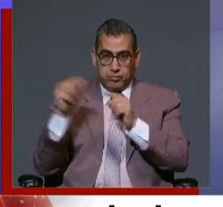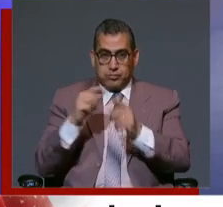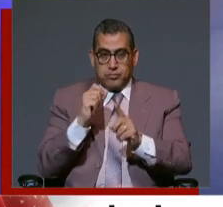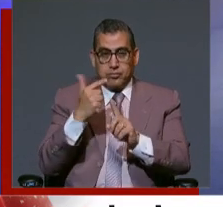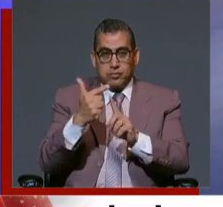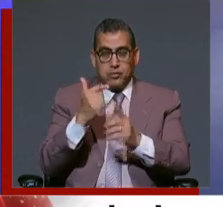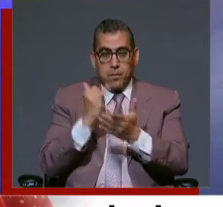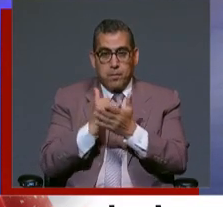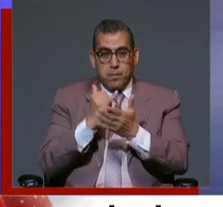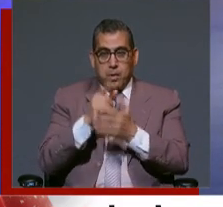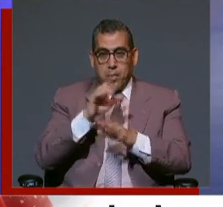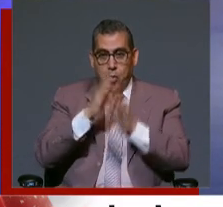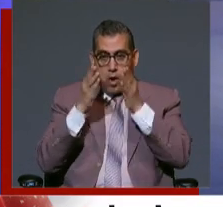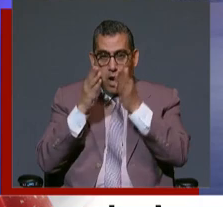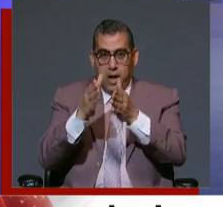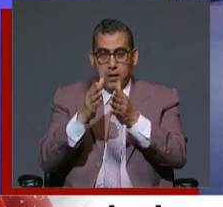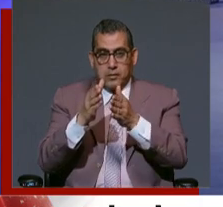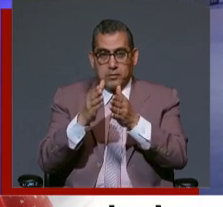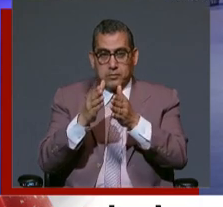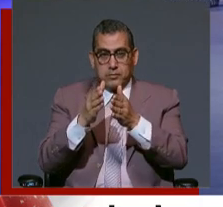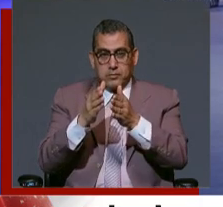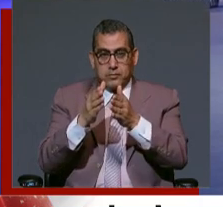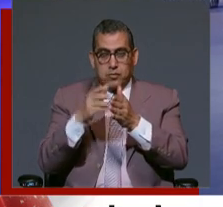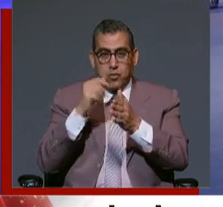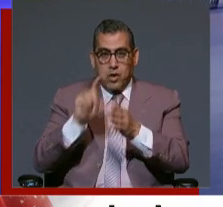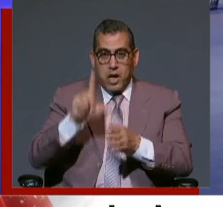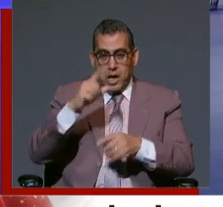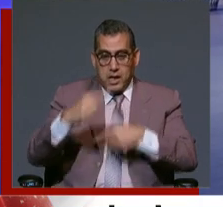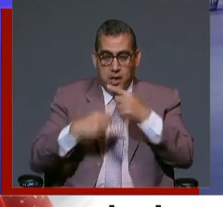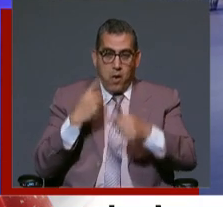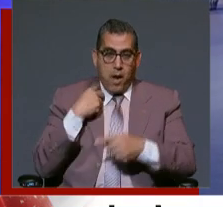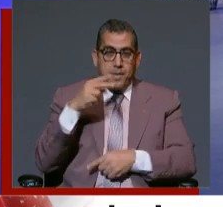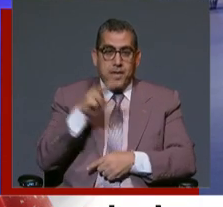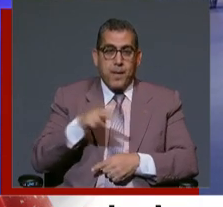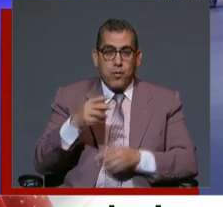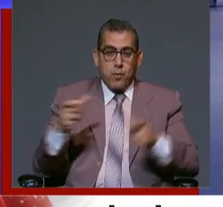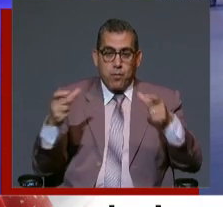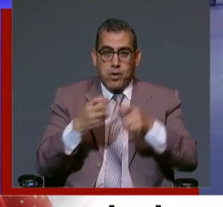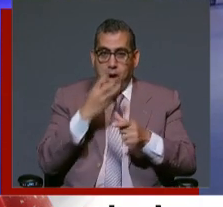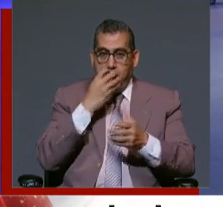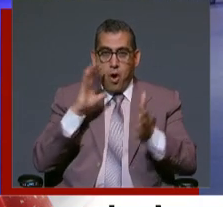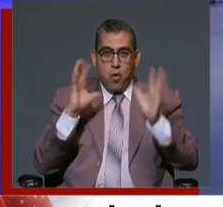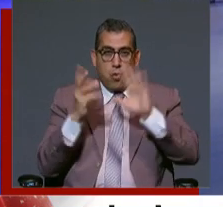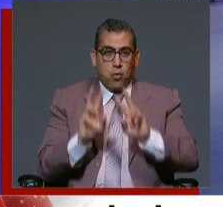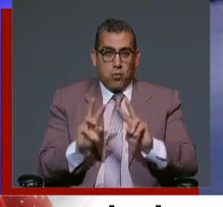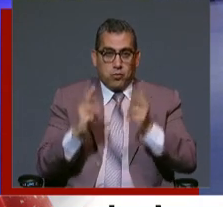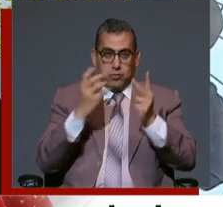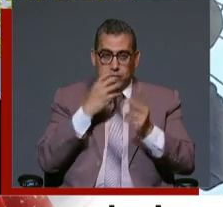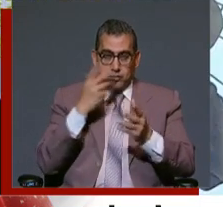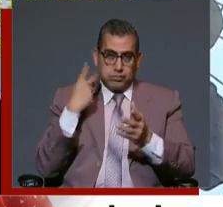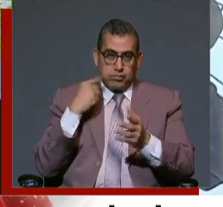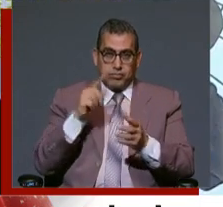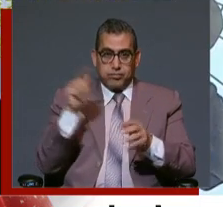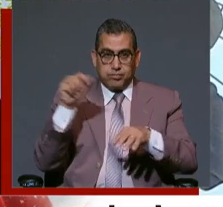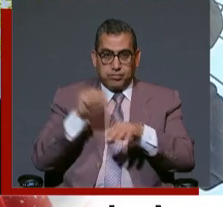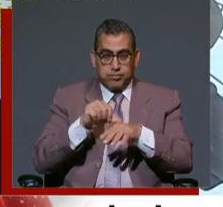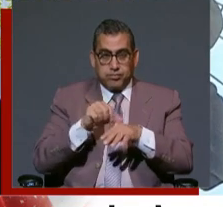المتحدة المعني بالمناخ ورئيس الدورة 28 لمؤتمر الأطراف،